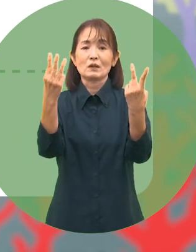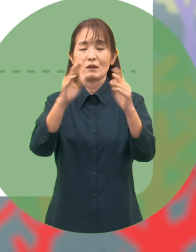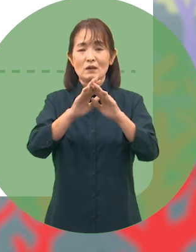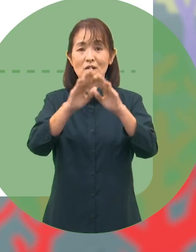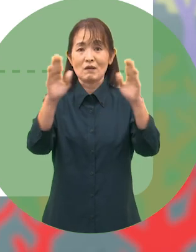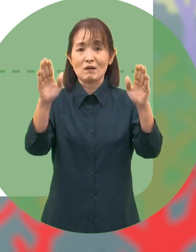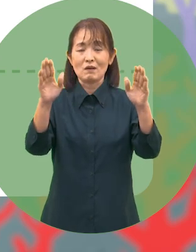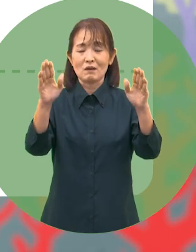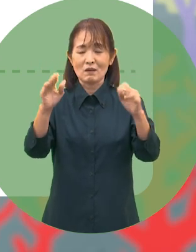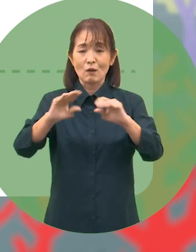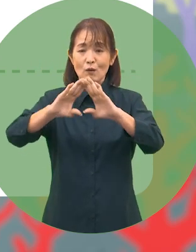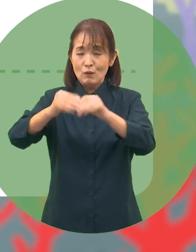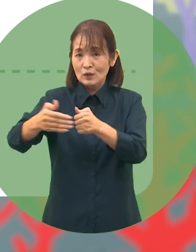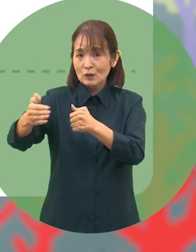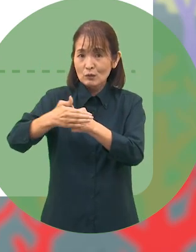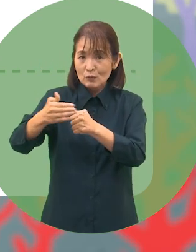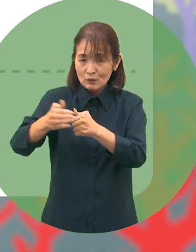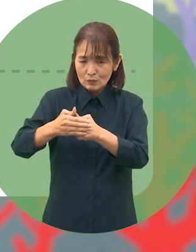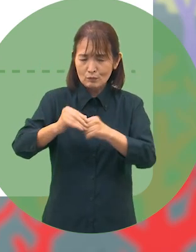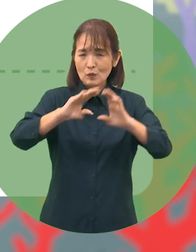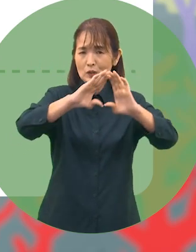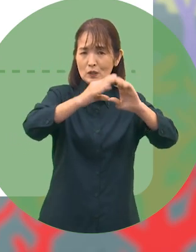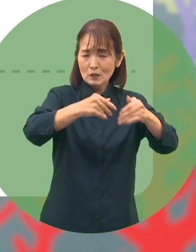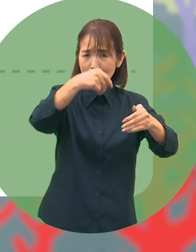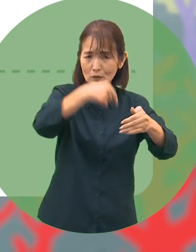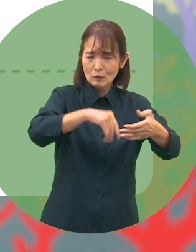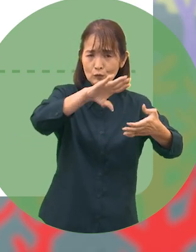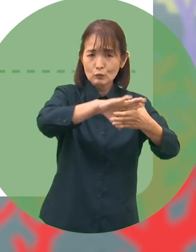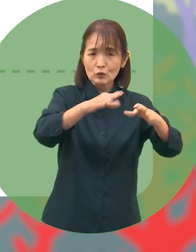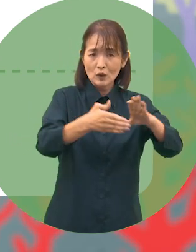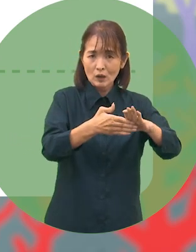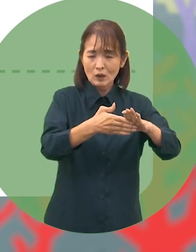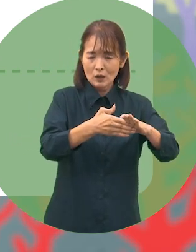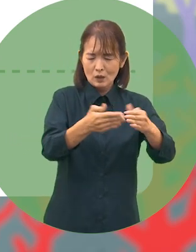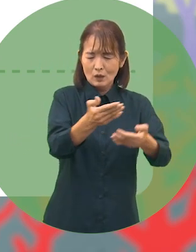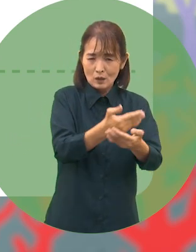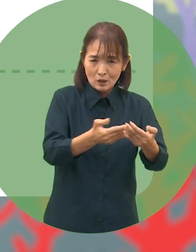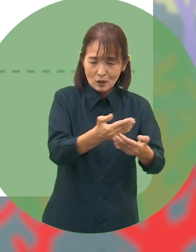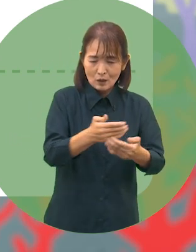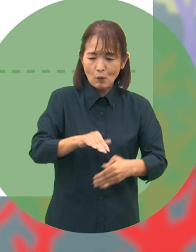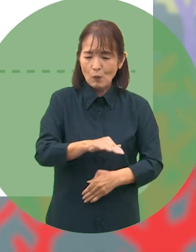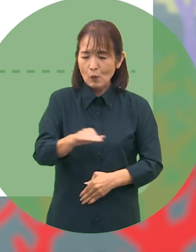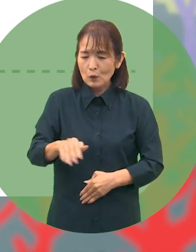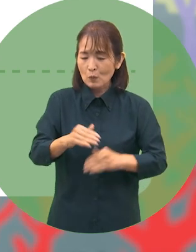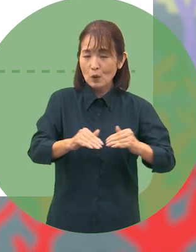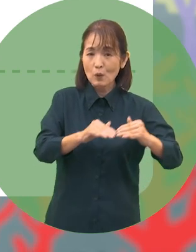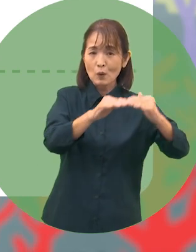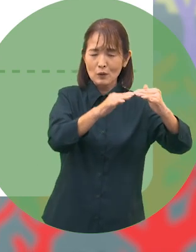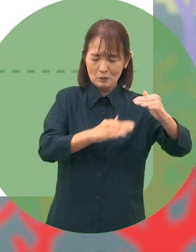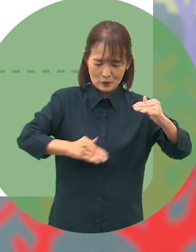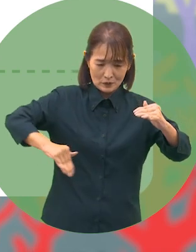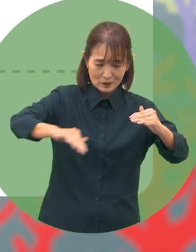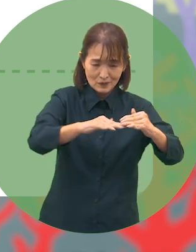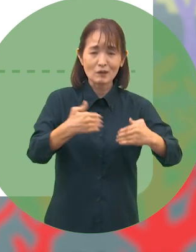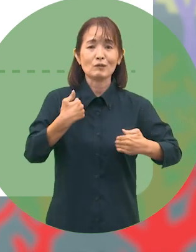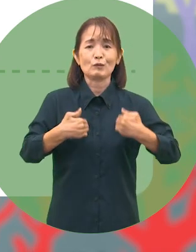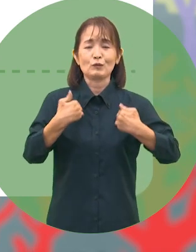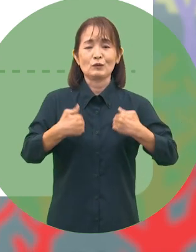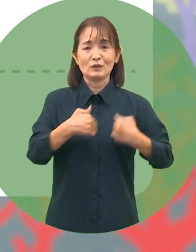国際協力や世界の文化に触れ、子どもから大人までお楽しみいただけます。詳しくはご覧のところ